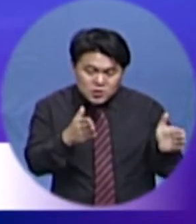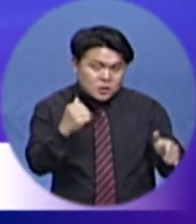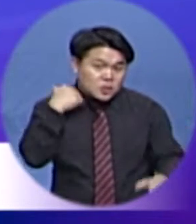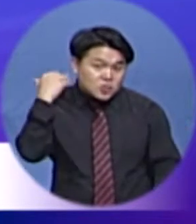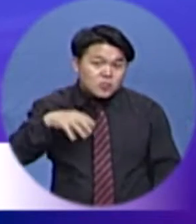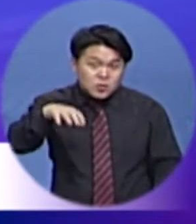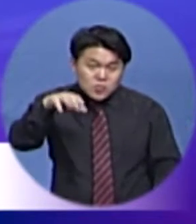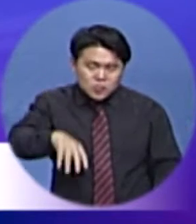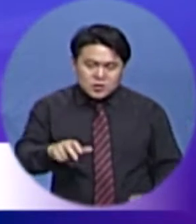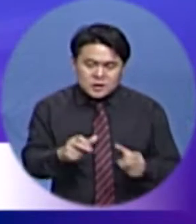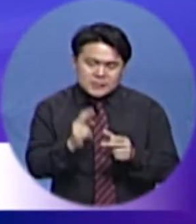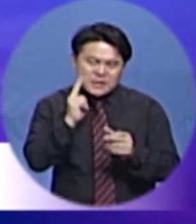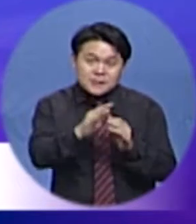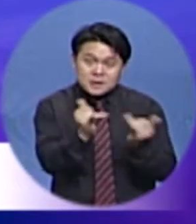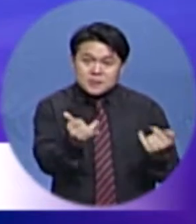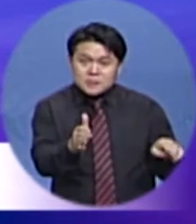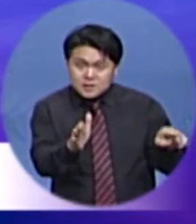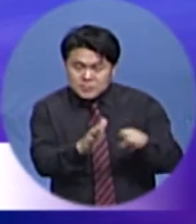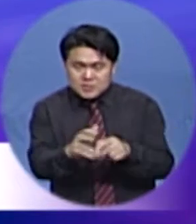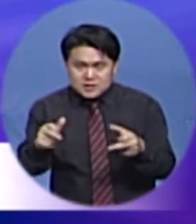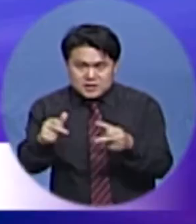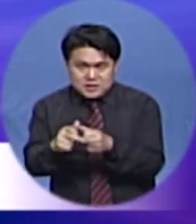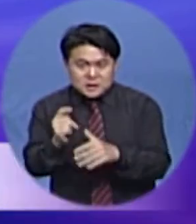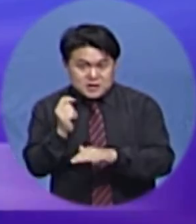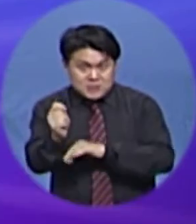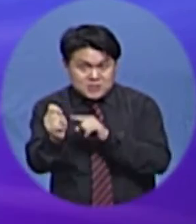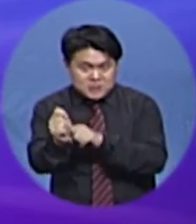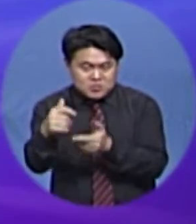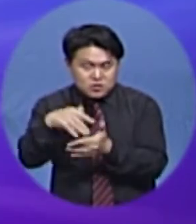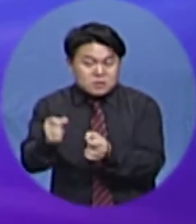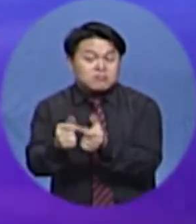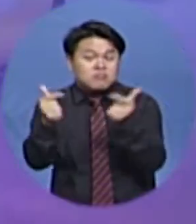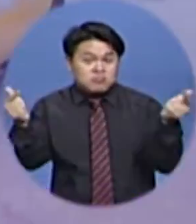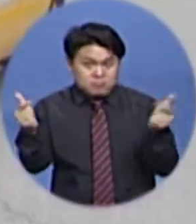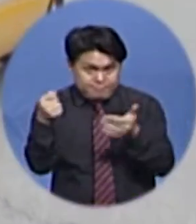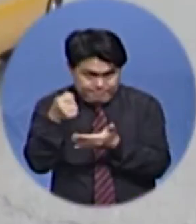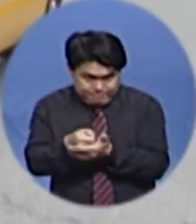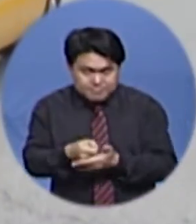의정부시가 중증장애인을 위한 장애인 콜택시를 증차합니다.